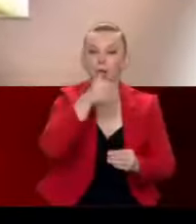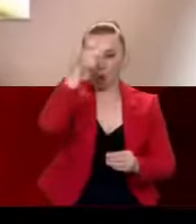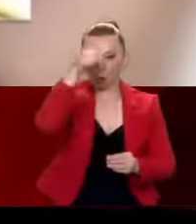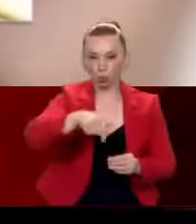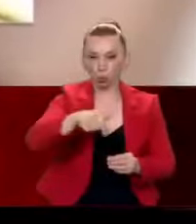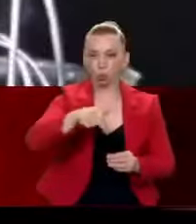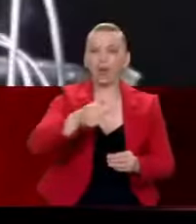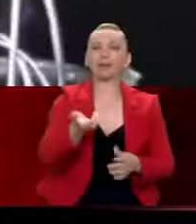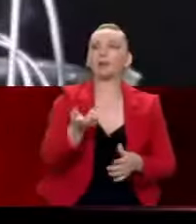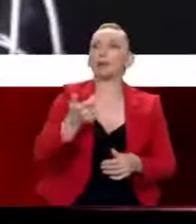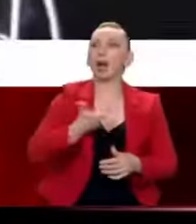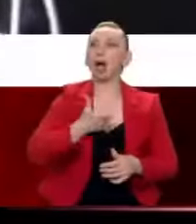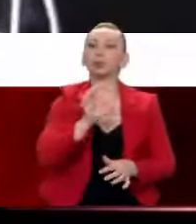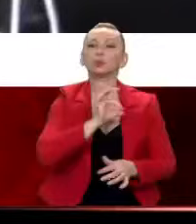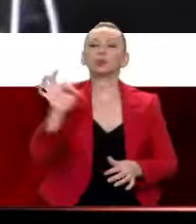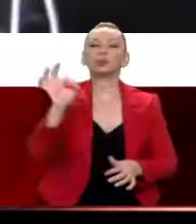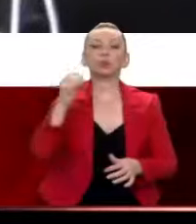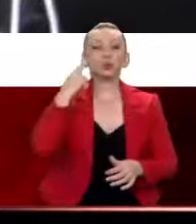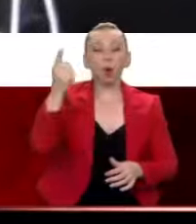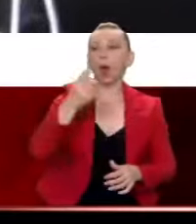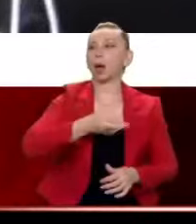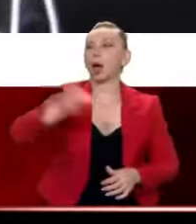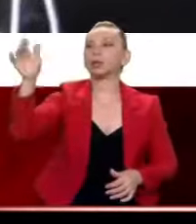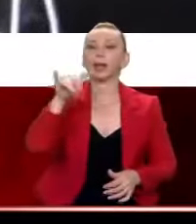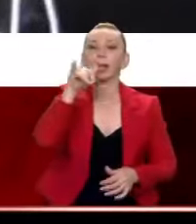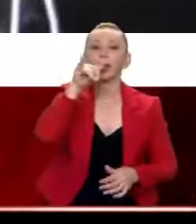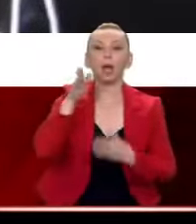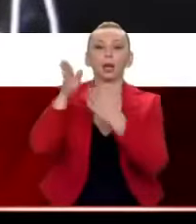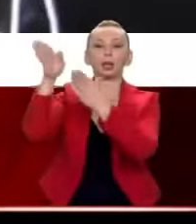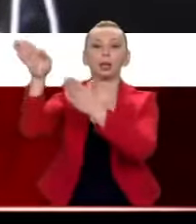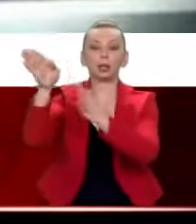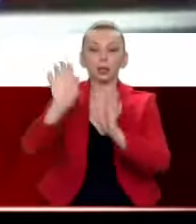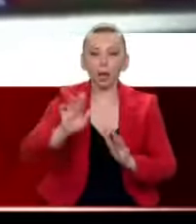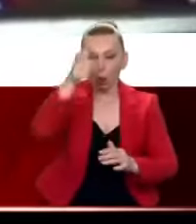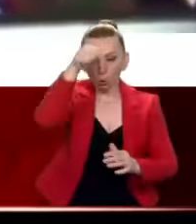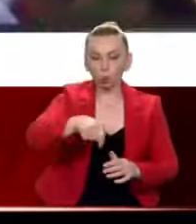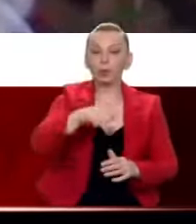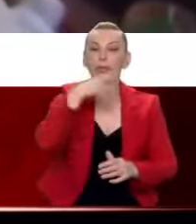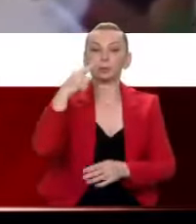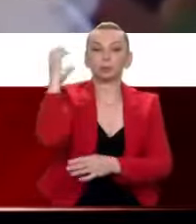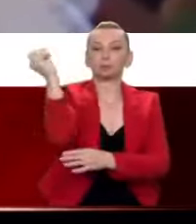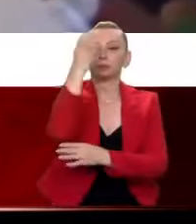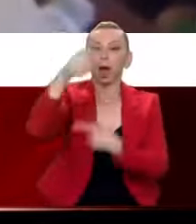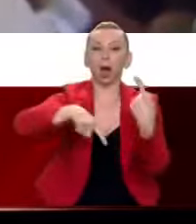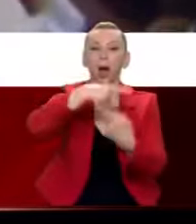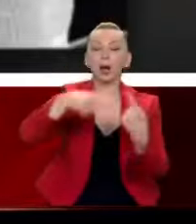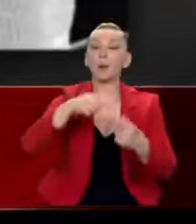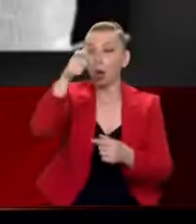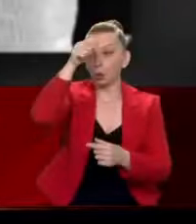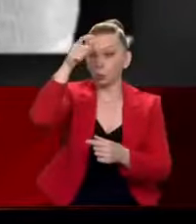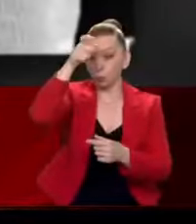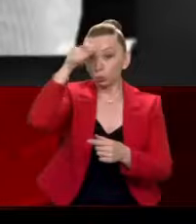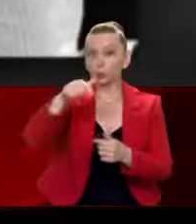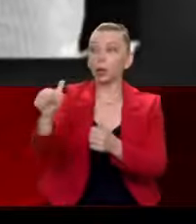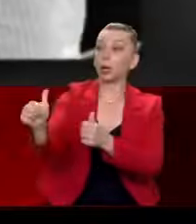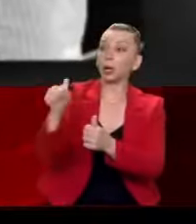yollarla kaçtıktan sonra rotasını İtalya'ya çevirdi. Hemen hakkında bir kırmızı bülten çıkarıldı. Barış Boyun Türkiye'ye iade edilmek yerine